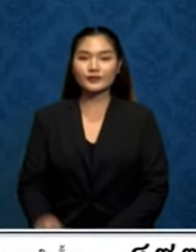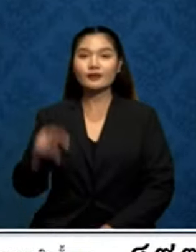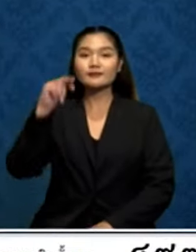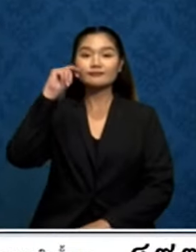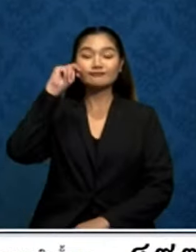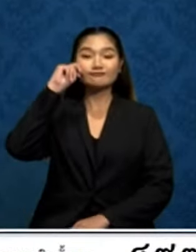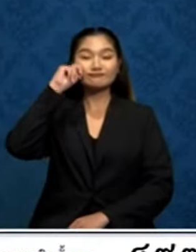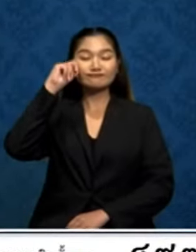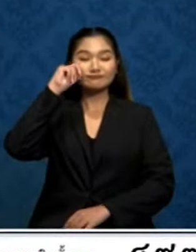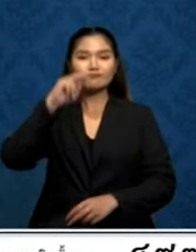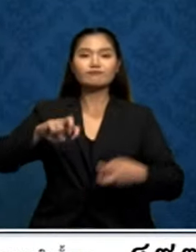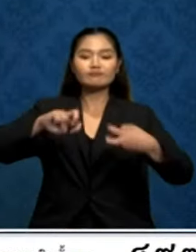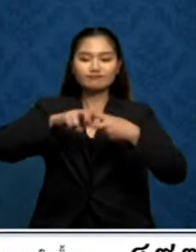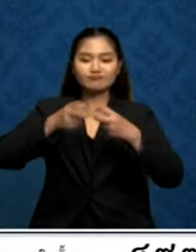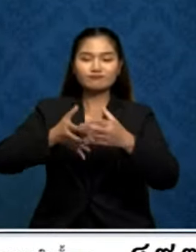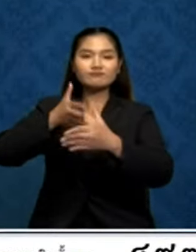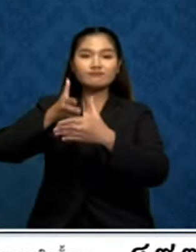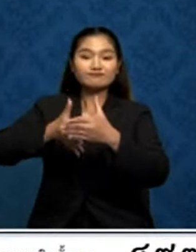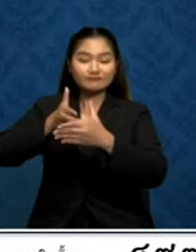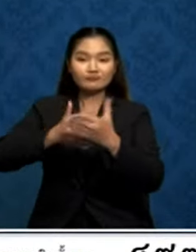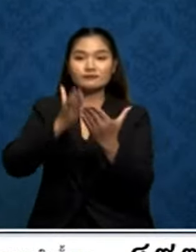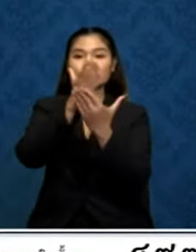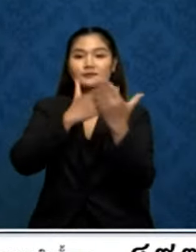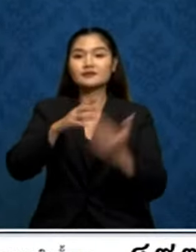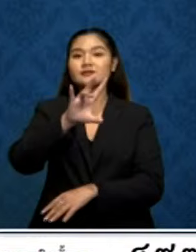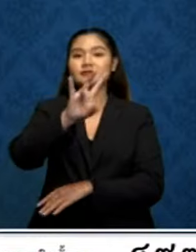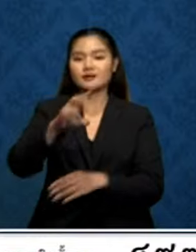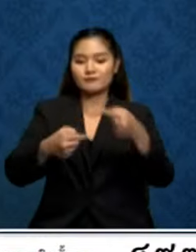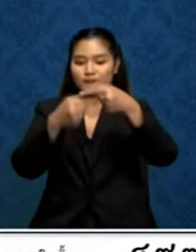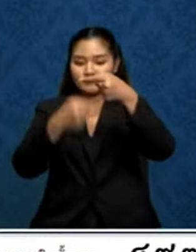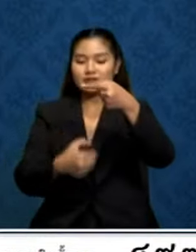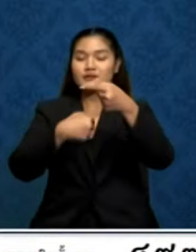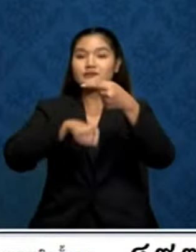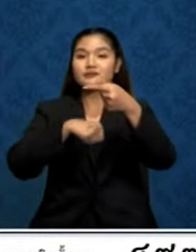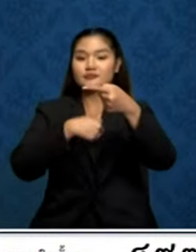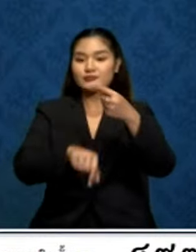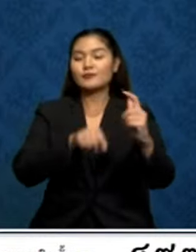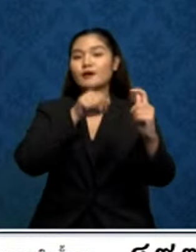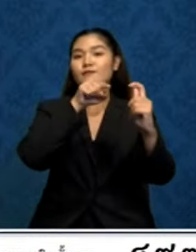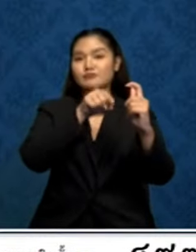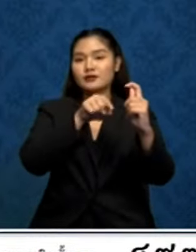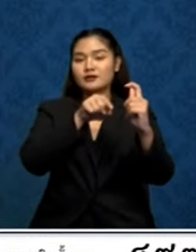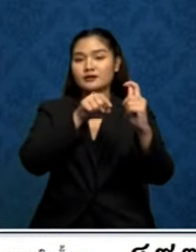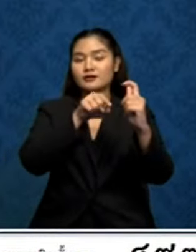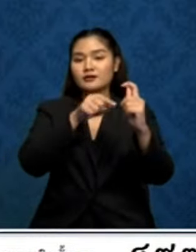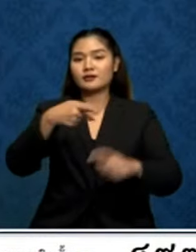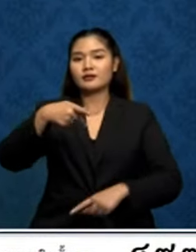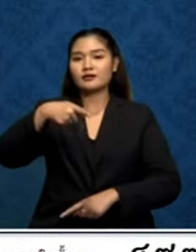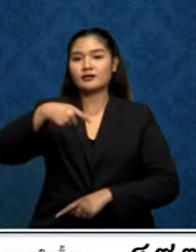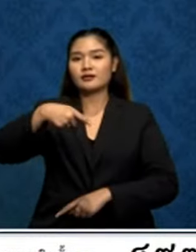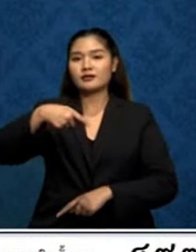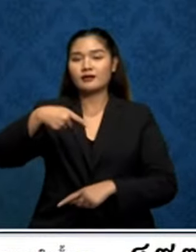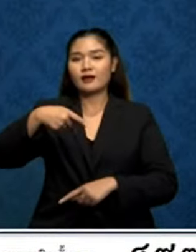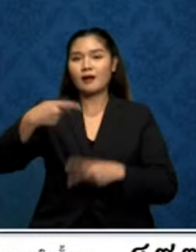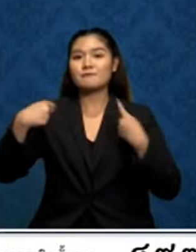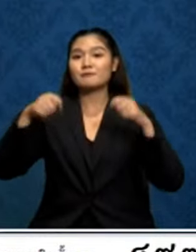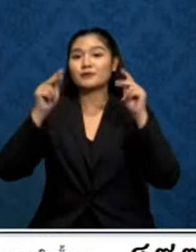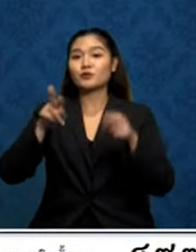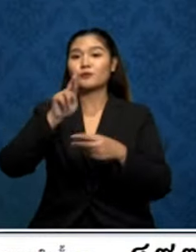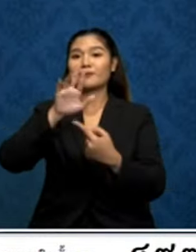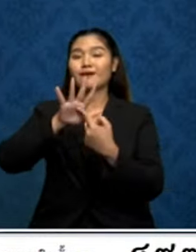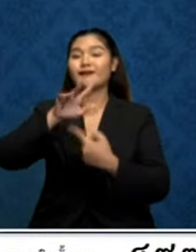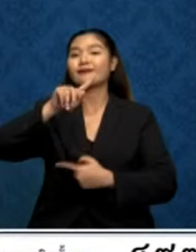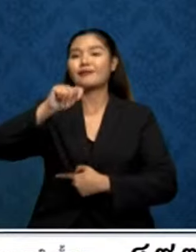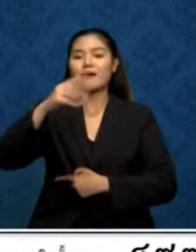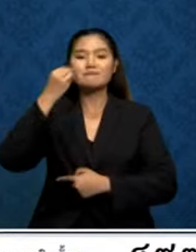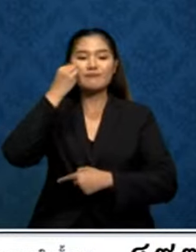เขตเก็ของผมรับมีทั้หมดสิบลายการอำเภอประทุมรั์มีบานตาจอยบ้านขี่เล็กบ้านโพ